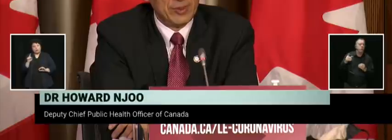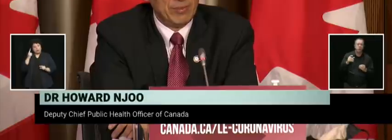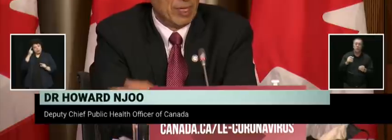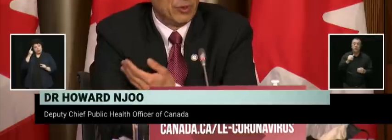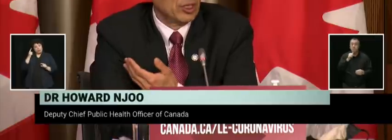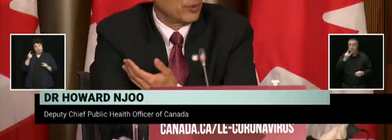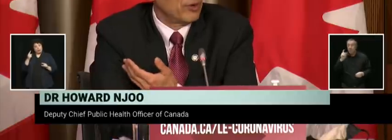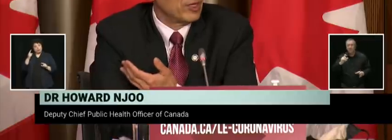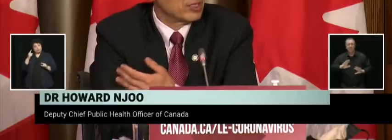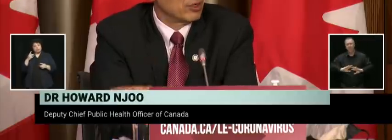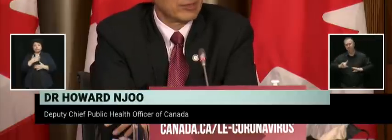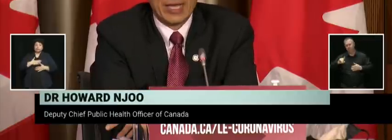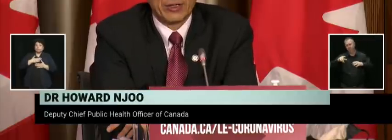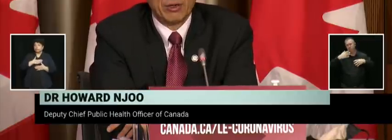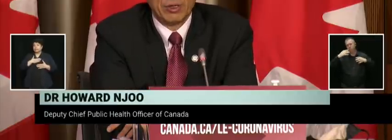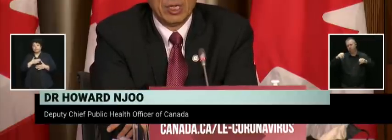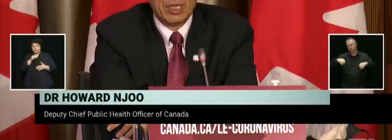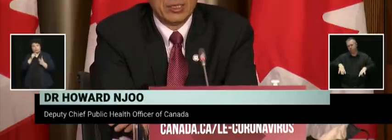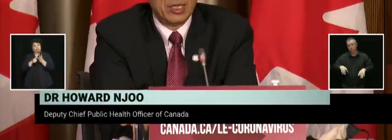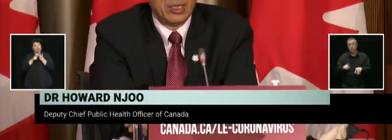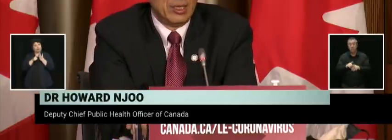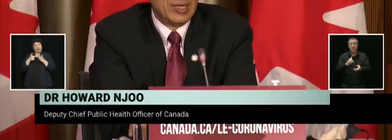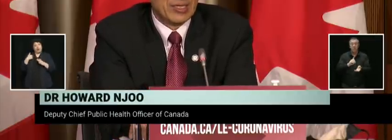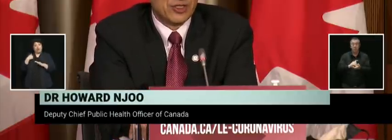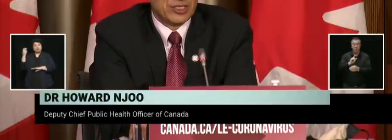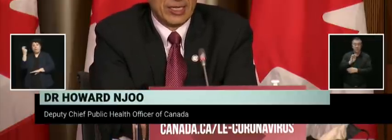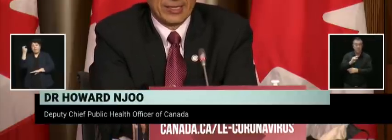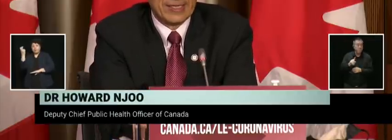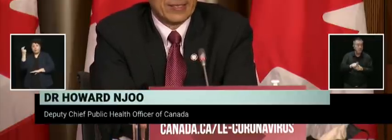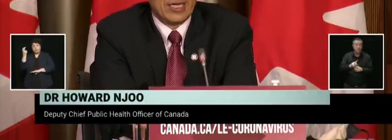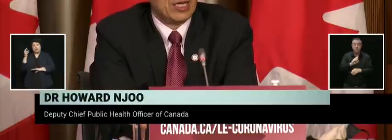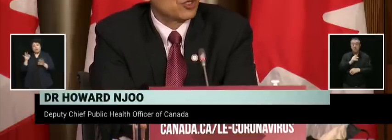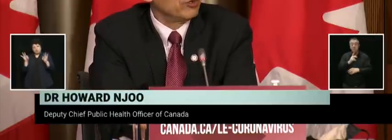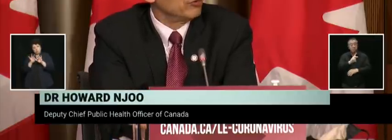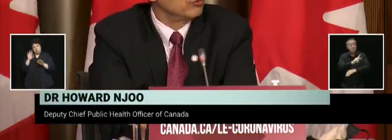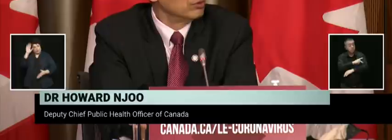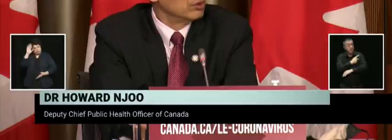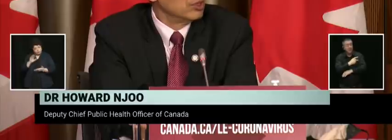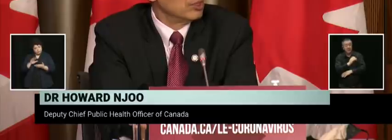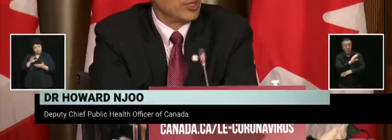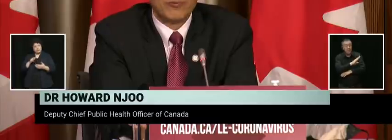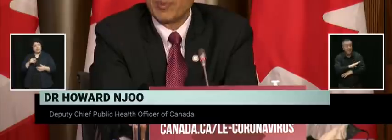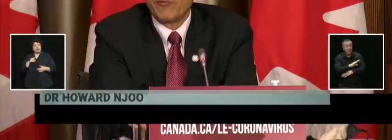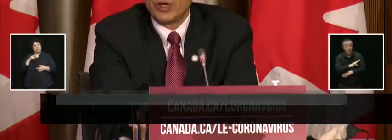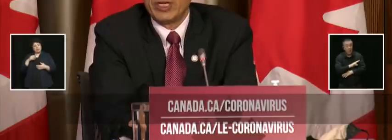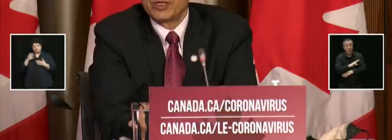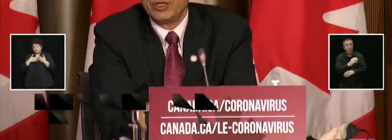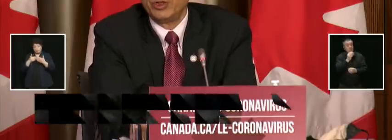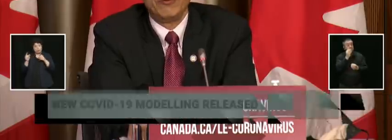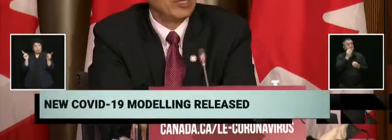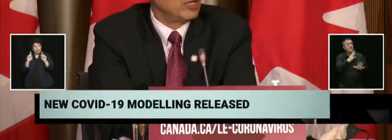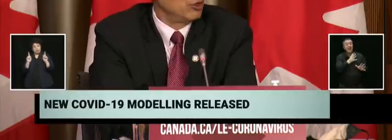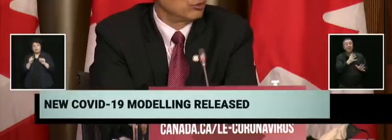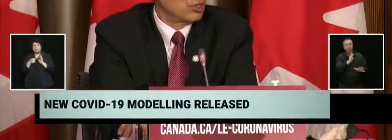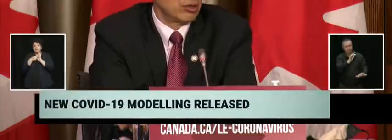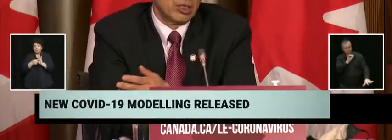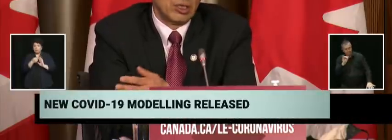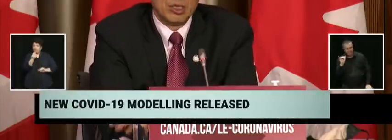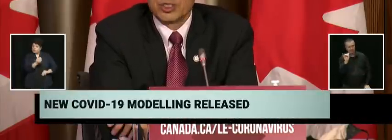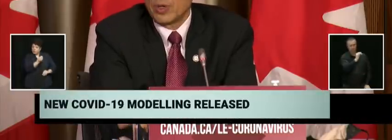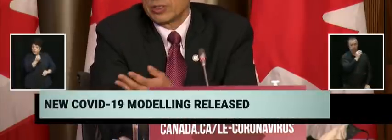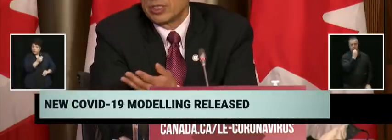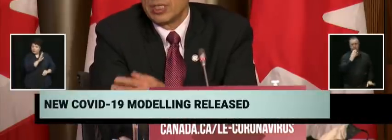Dr. Tam a dit, même dans la province de l'Ontario, le message c'est rester chez vous. Pas voyager d'une ville à l'autre.